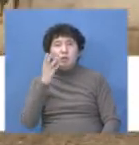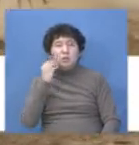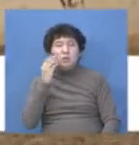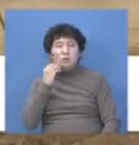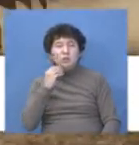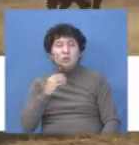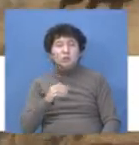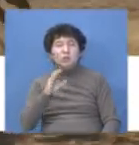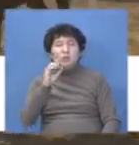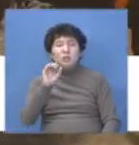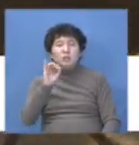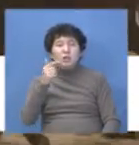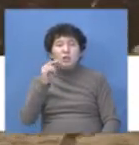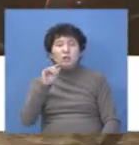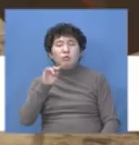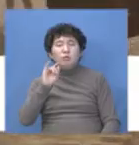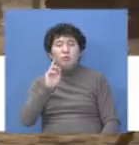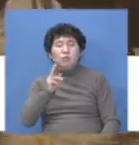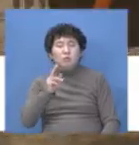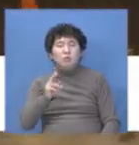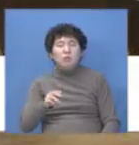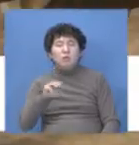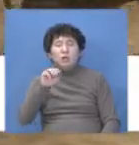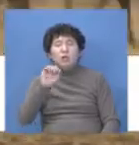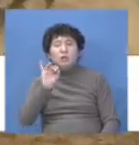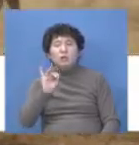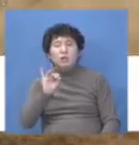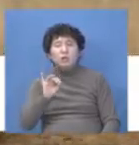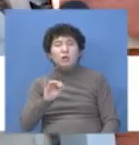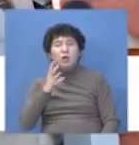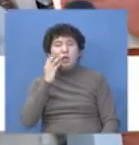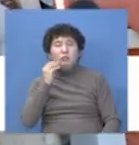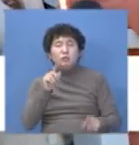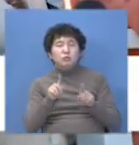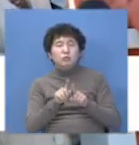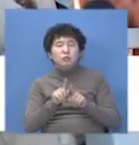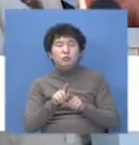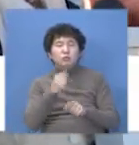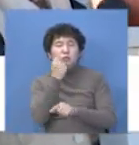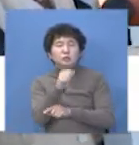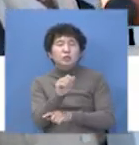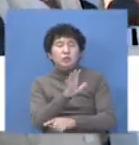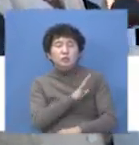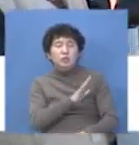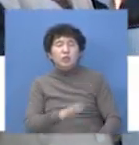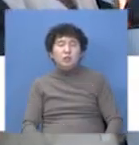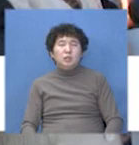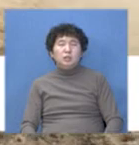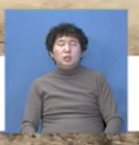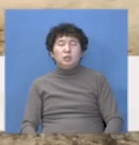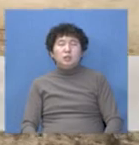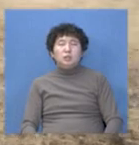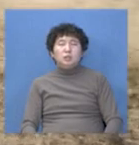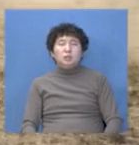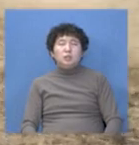Желқаратты Сайгүлік болды. Ал тай жарысында жүйрік атанған тағы да Алматыдан әкеп қосқан Шұғыл атты дүлдүл. Фатима Тілеханқызы,